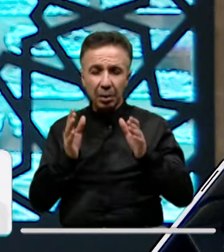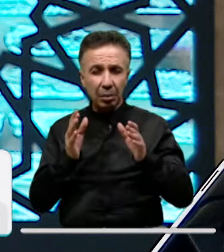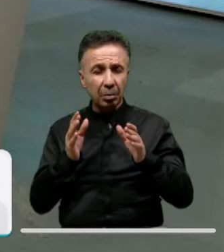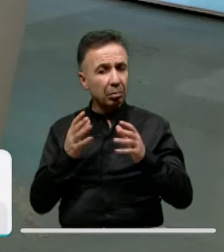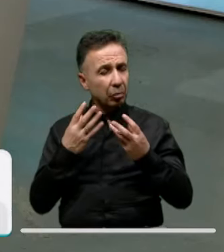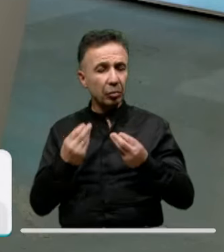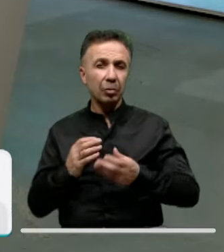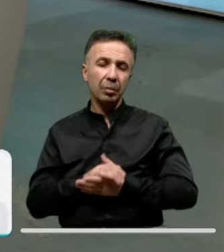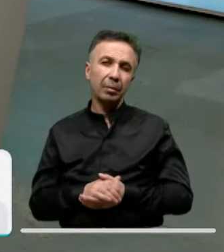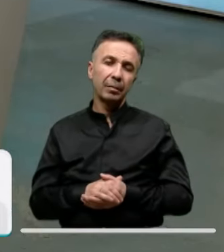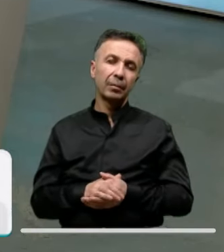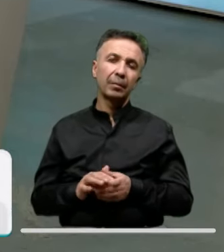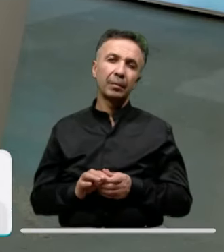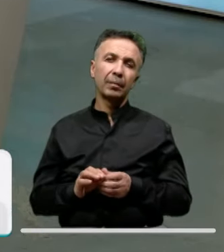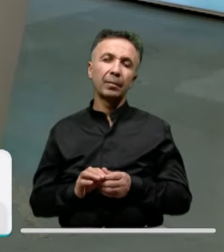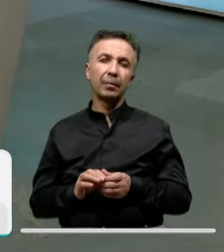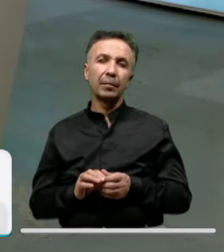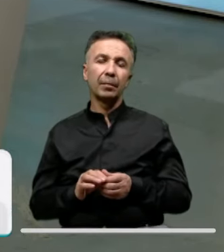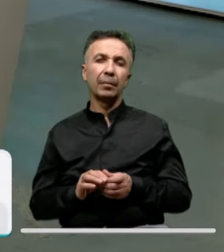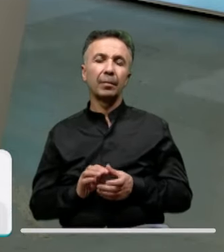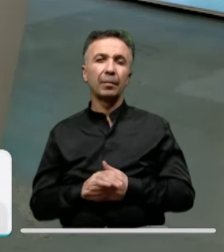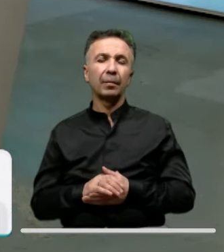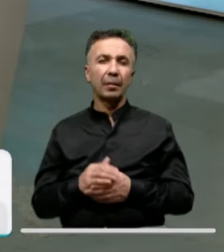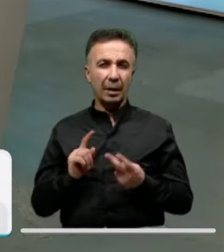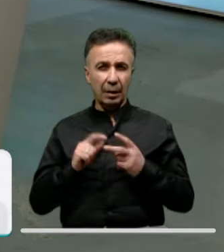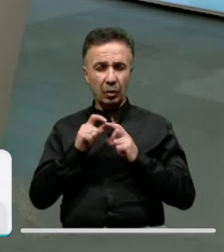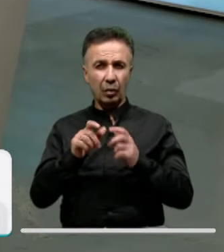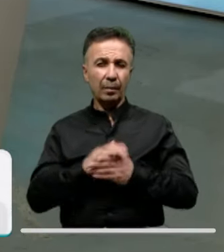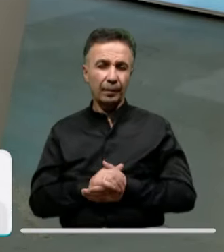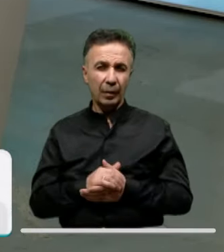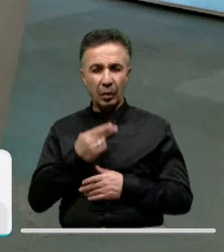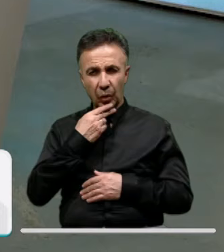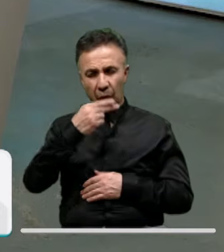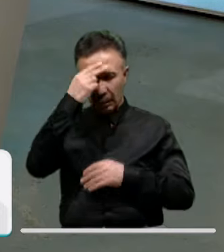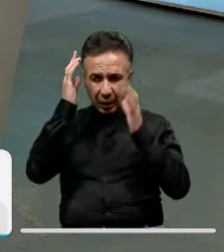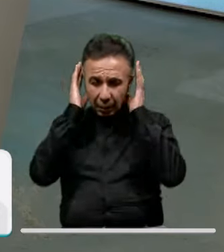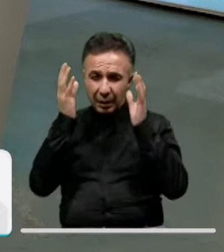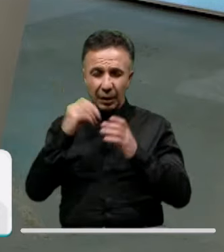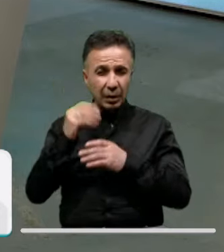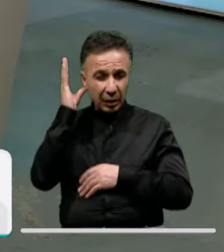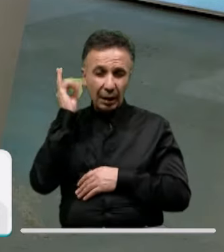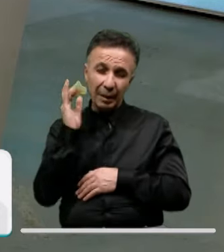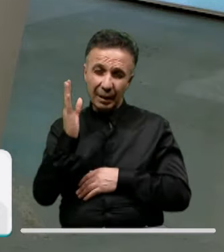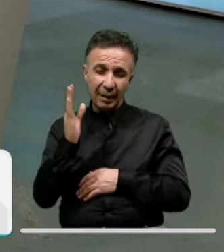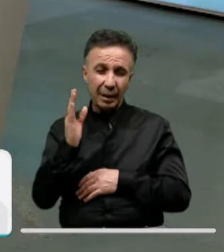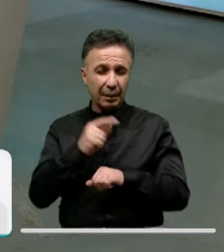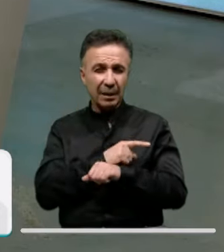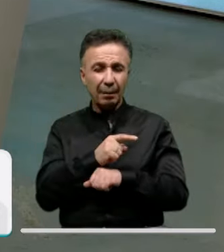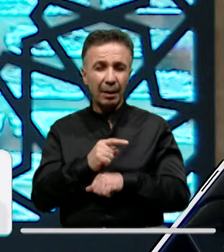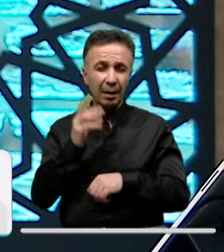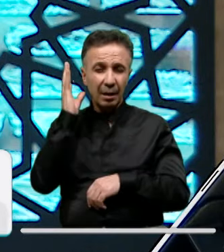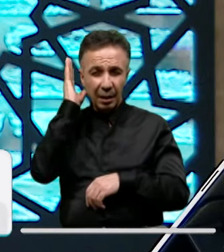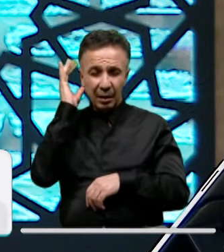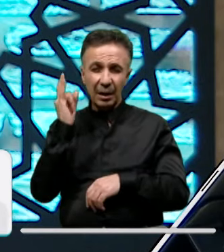gibi. Evet. Teşekkür ederiz hocam. İkinci sorusu Yasin Bey'in şu. Cuma namazı için camiye gittiğimizde yer kalmıyor ve biz cami